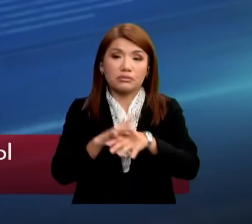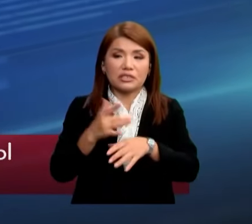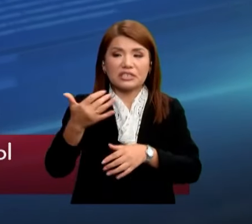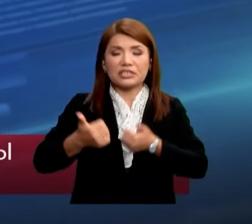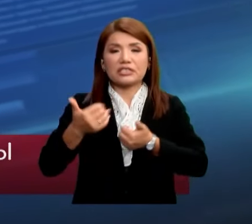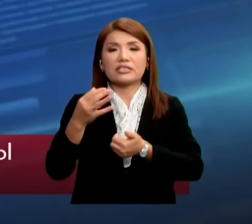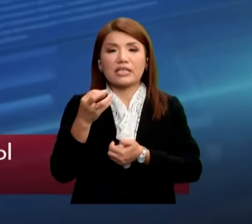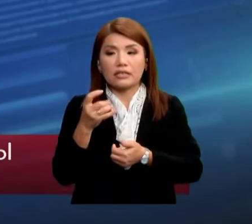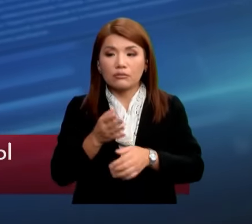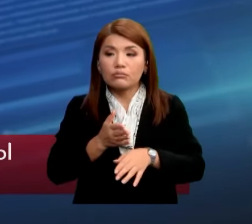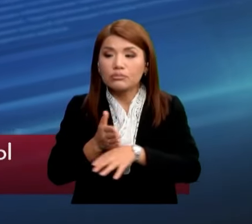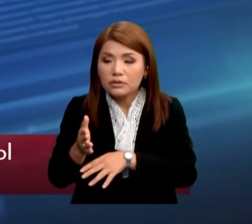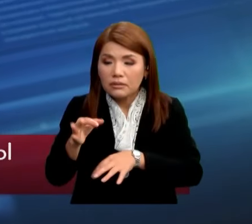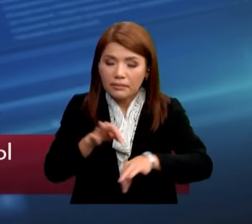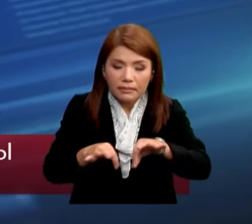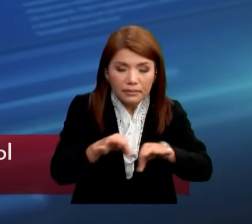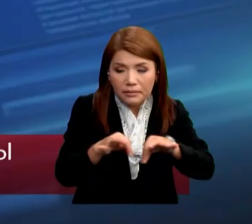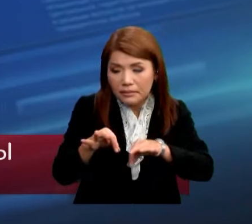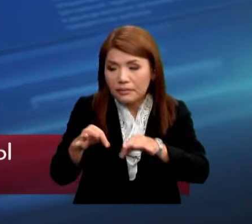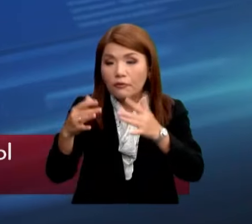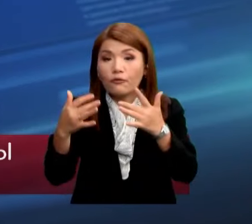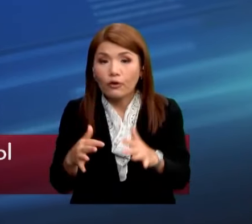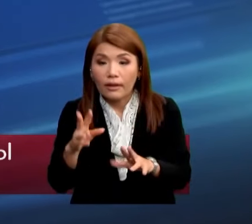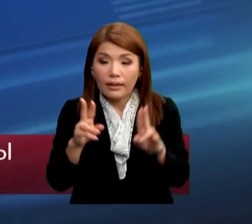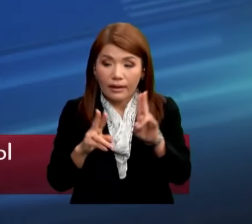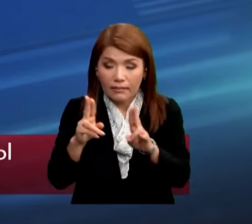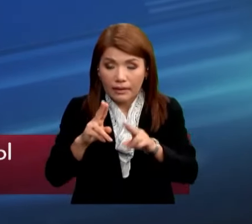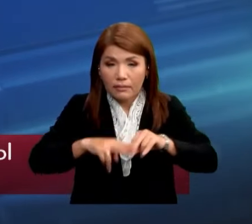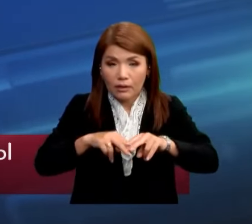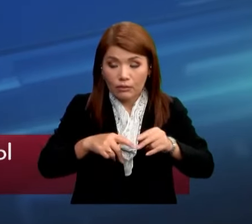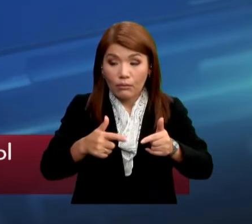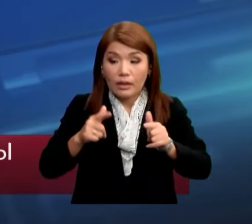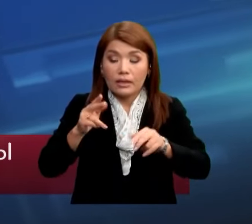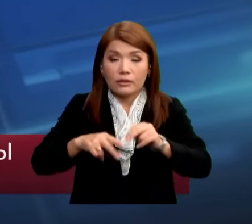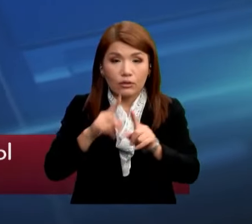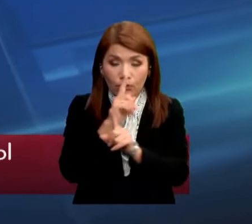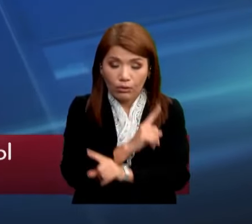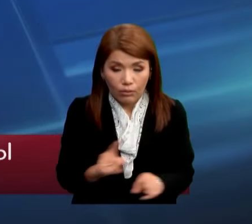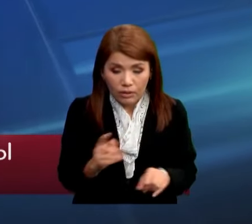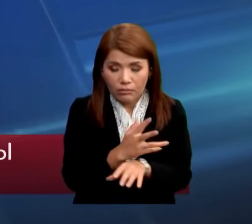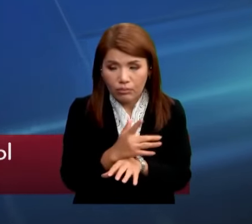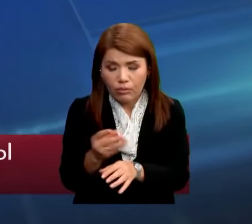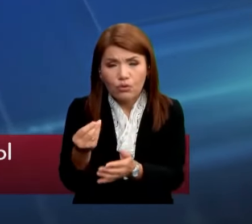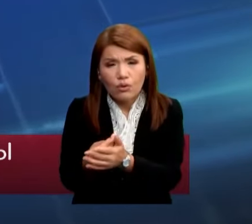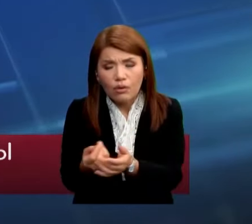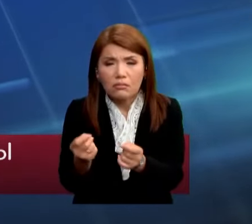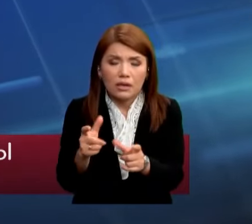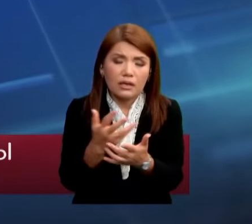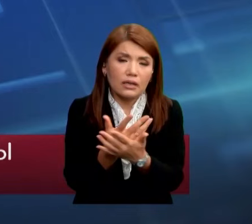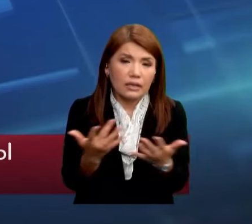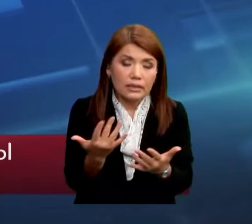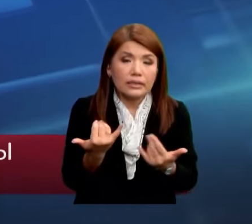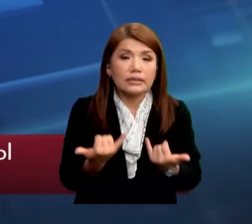они даже не выезжаю проектируют если нормативный срок строительства его не построит он пойдёт удорожание сейчас